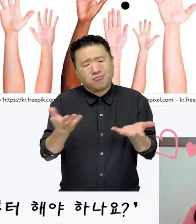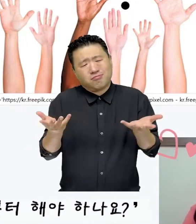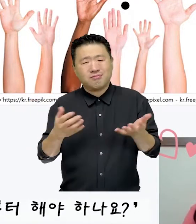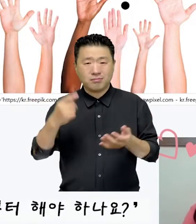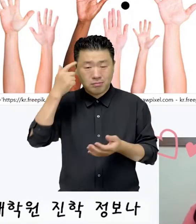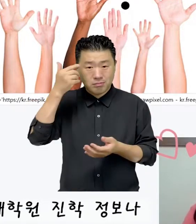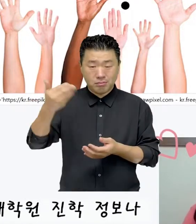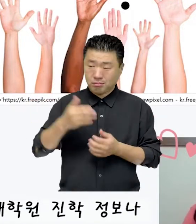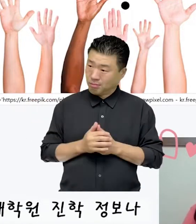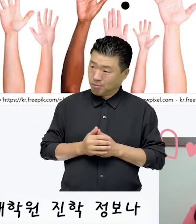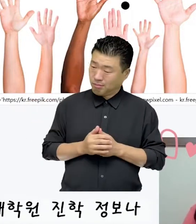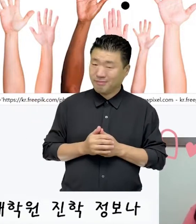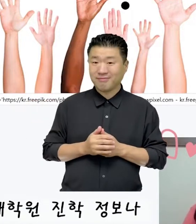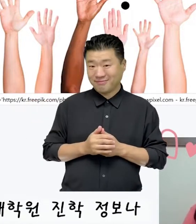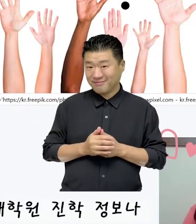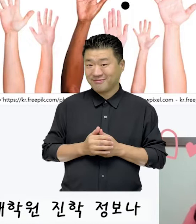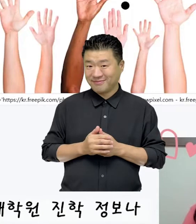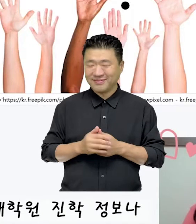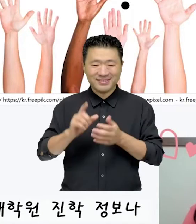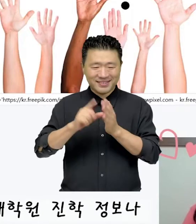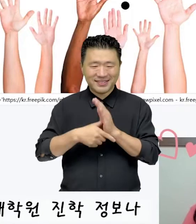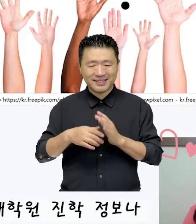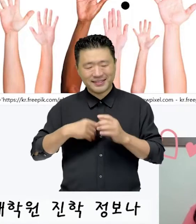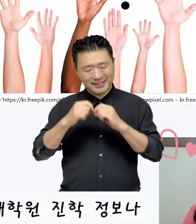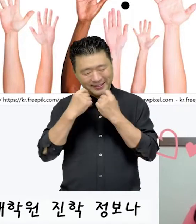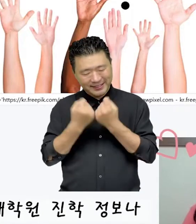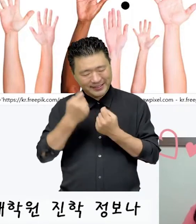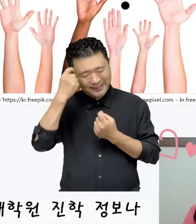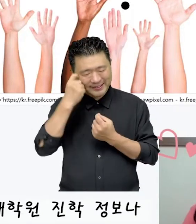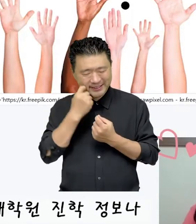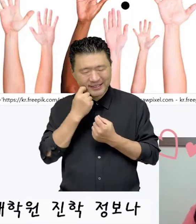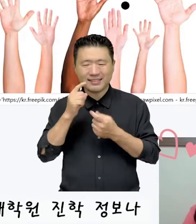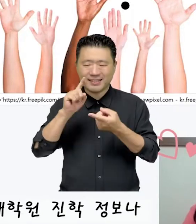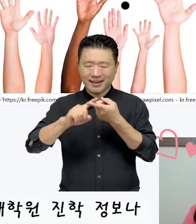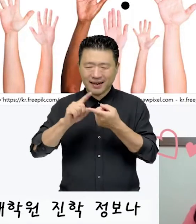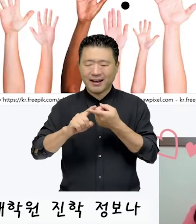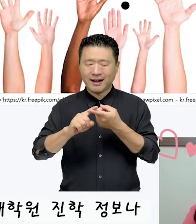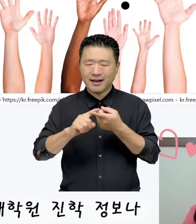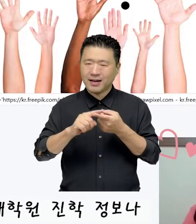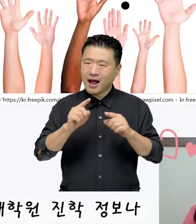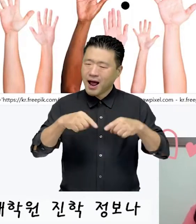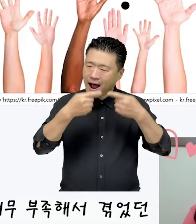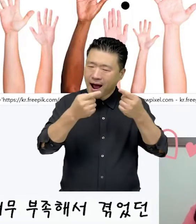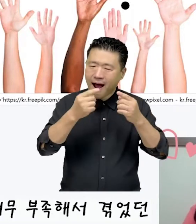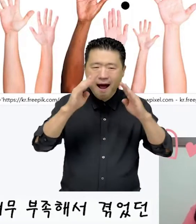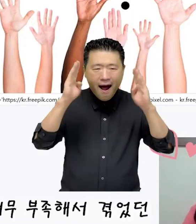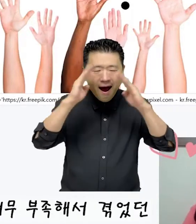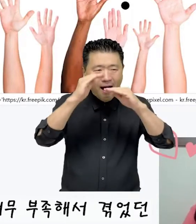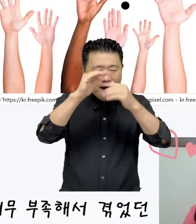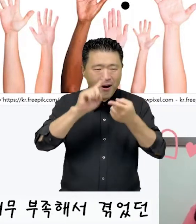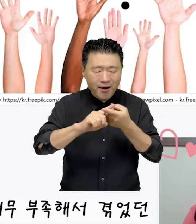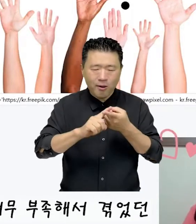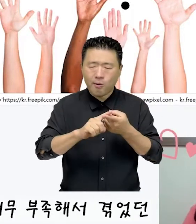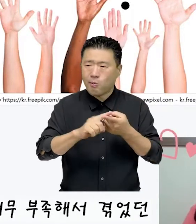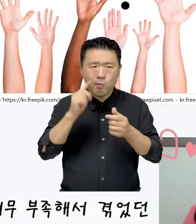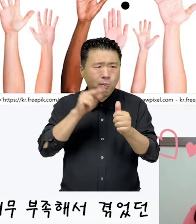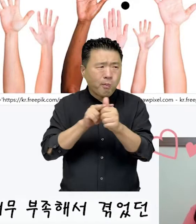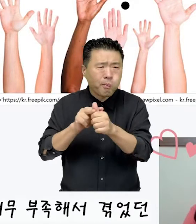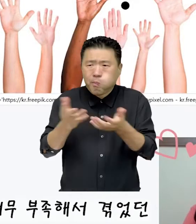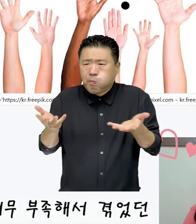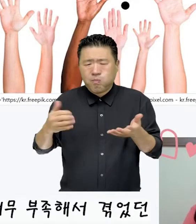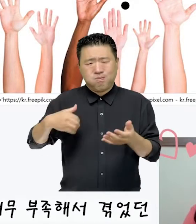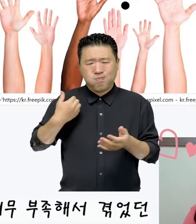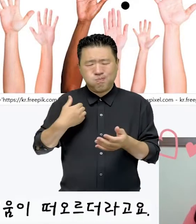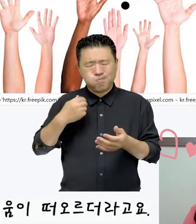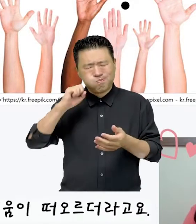되나요? 이런 질문을 듣는데 개인적으로 제가 대학원 진학 정보나 대학원 생활에 대한 정보가 너무